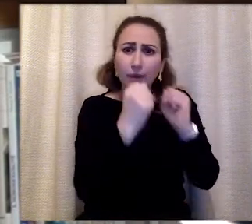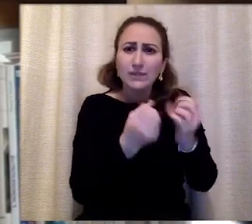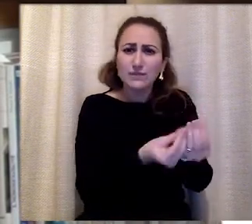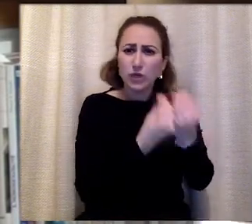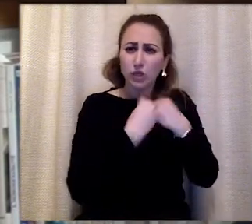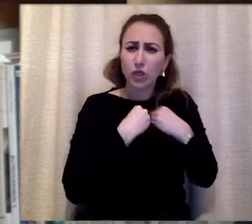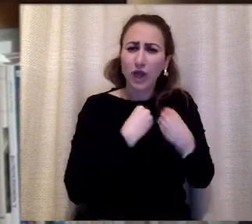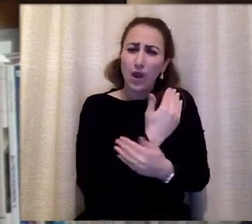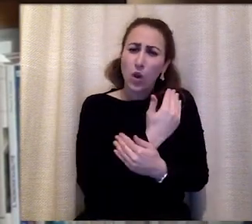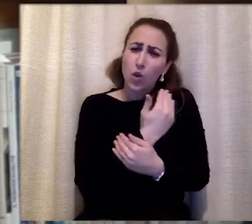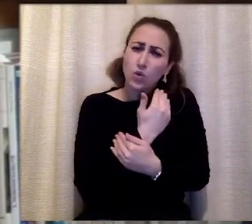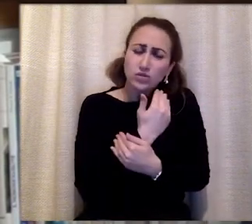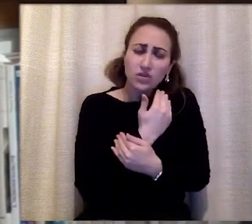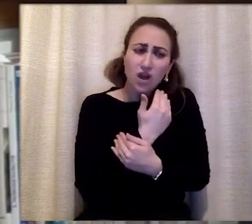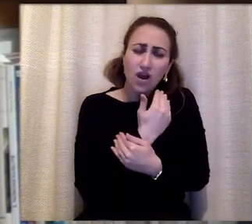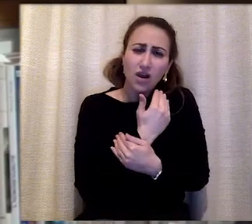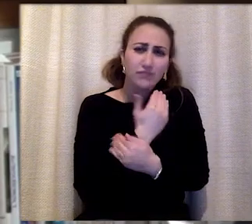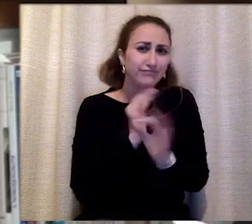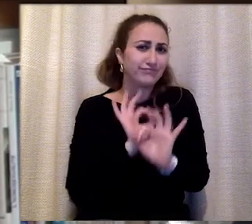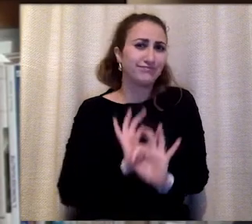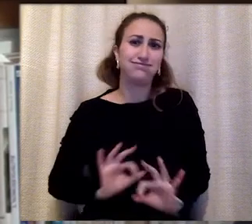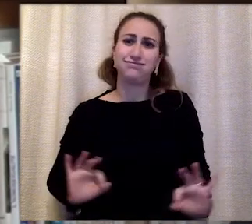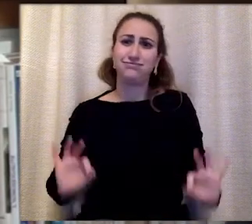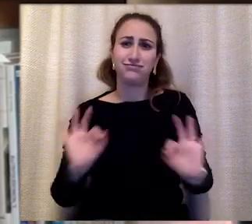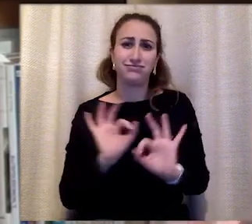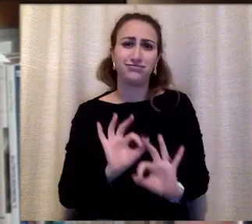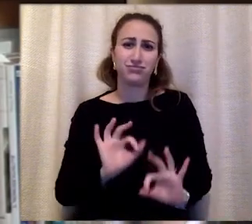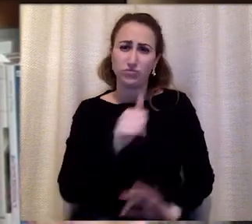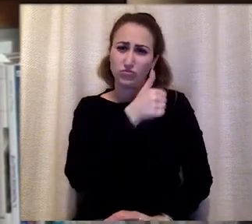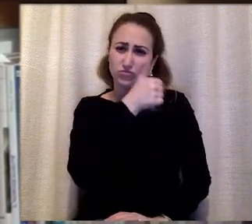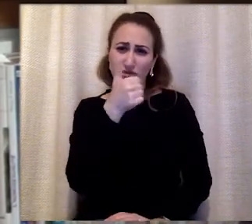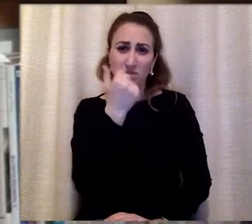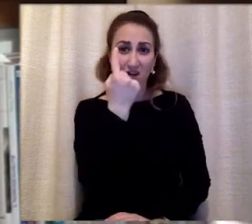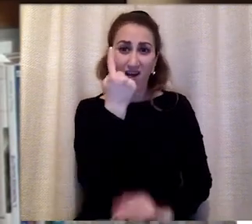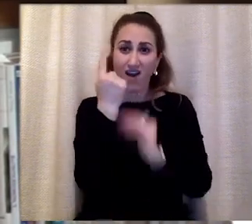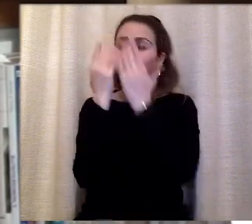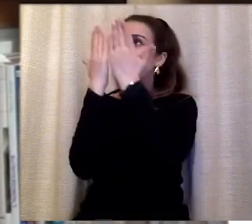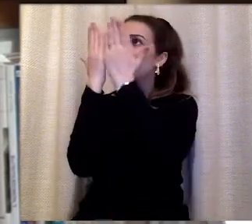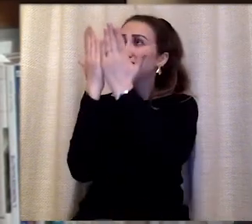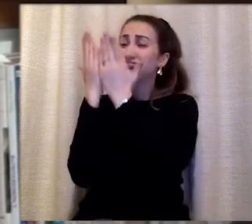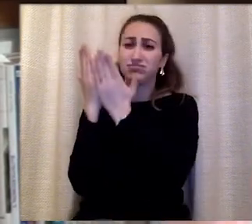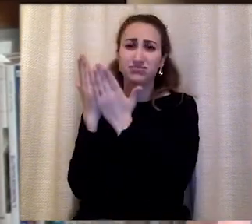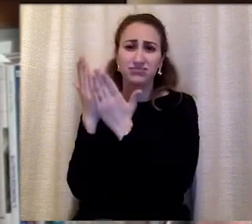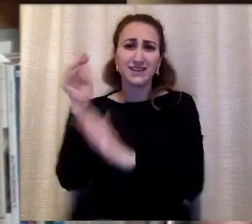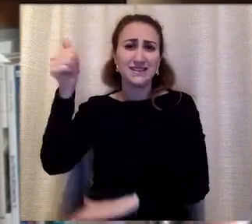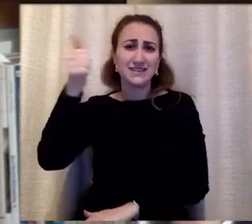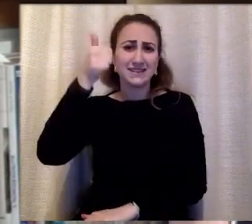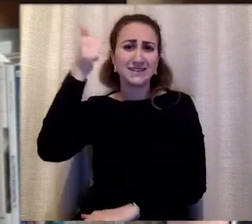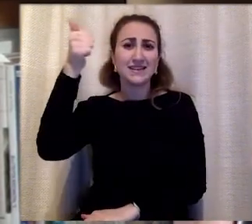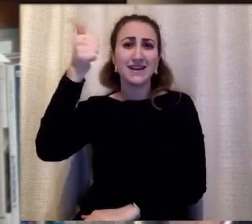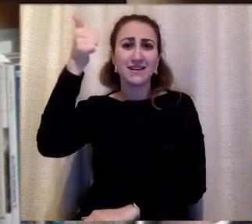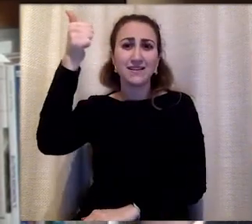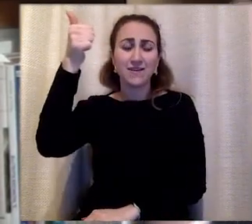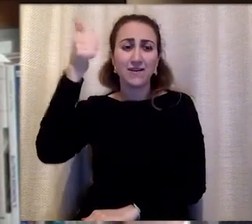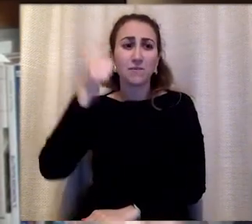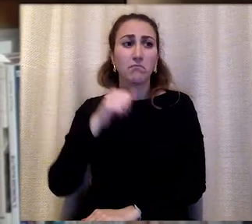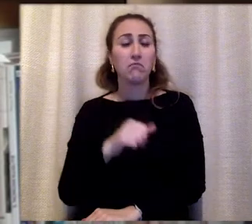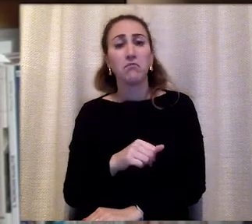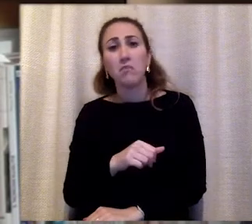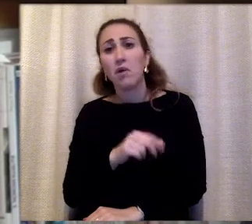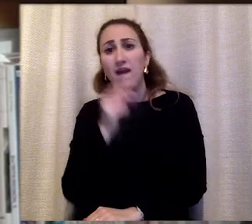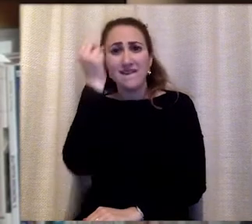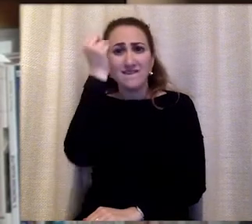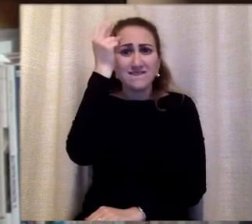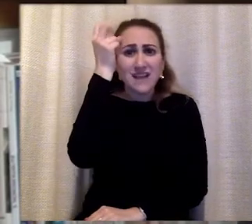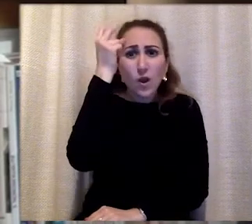On ne peut la trouver ailleurs, ni dans une philosophie, ni dans un système de pensée